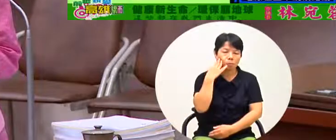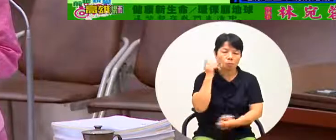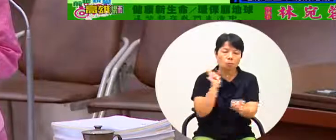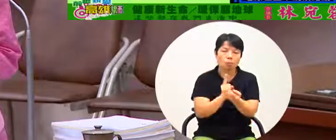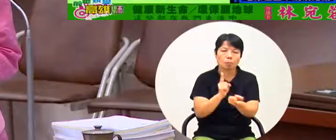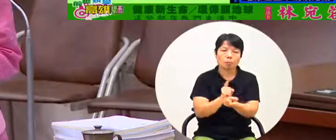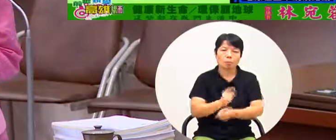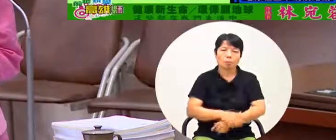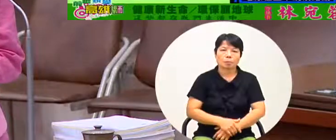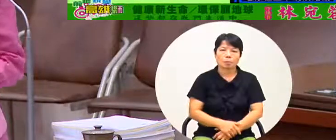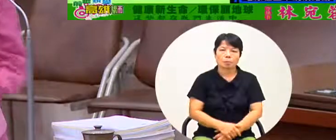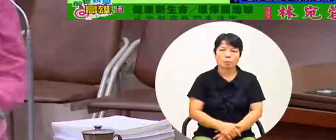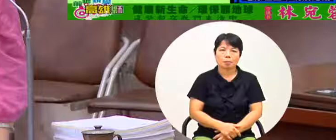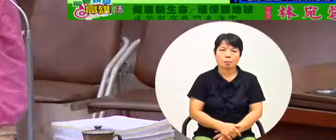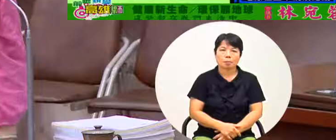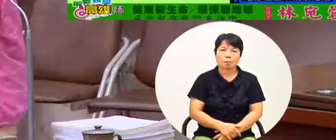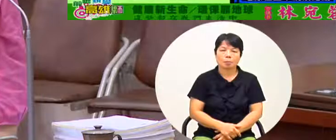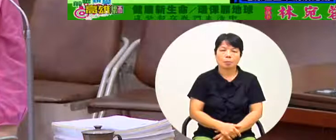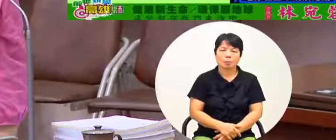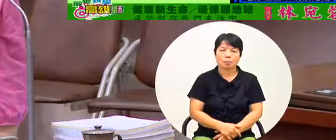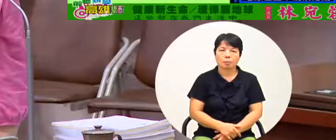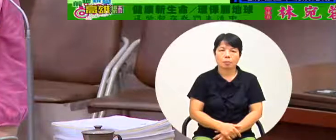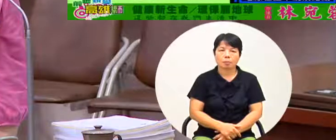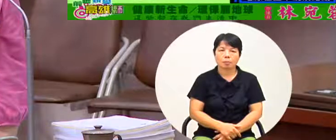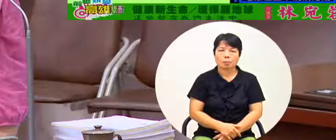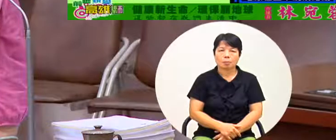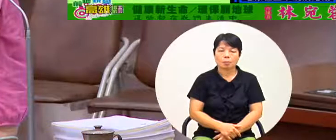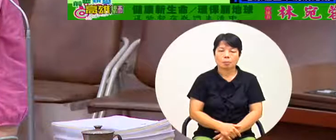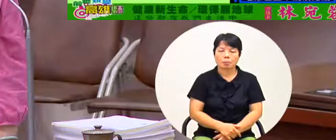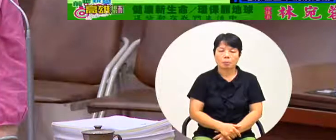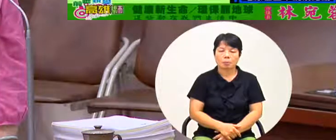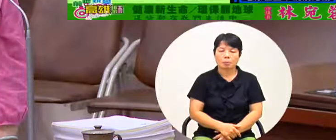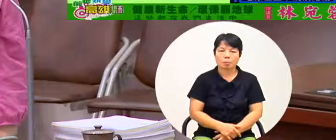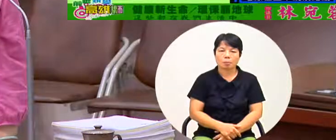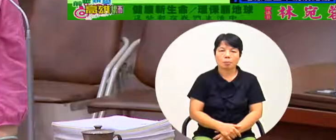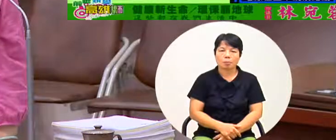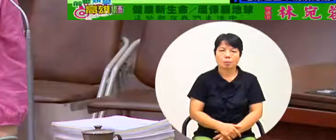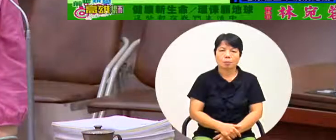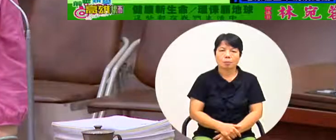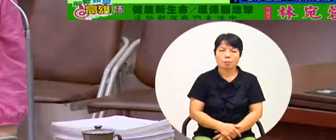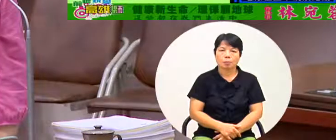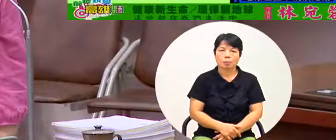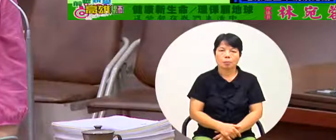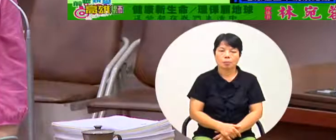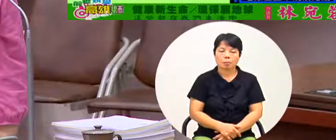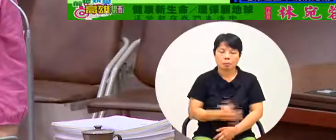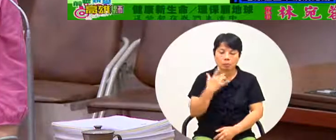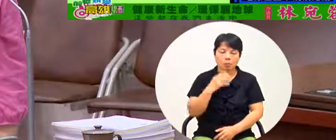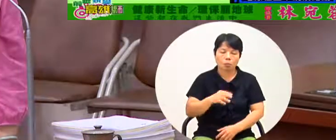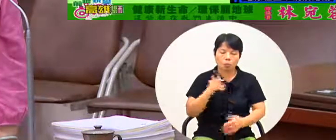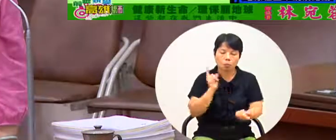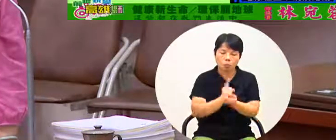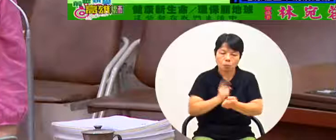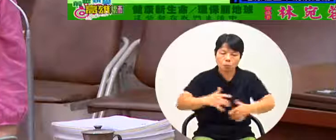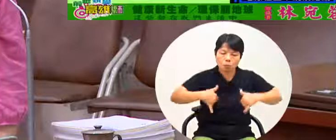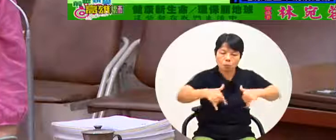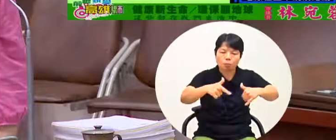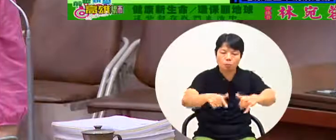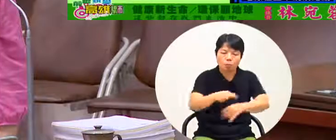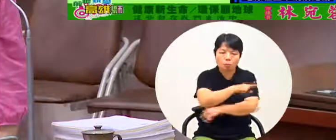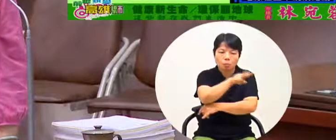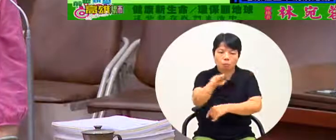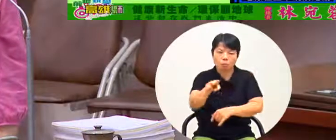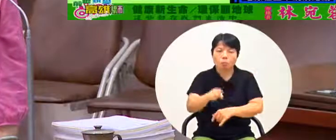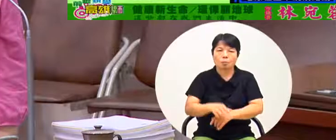市，等于说我们市容的观瞻呐，对市容的景观。还是地方的